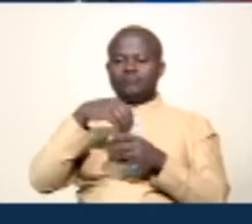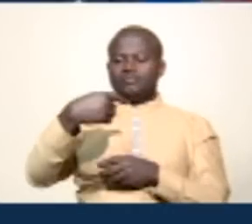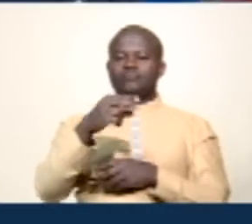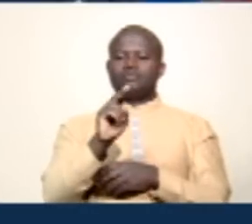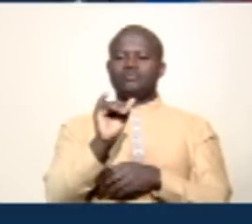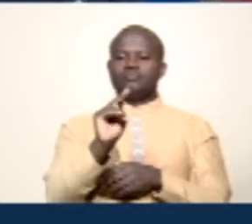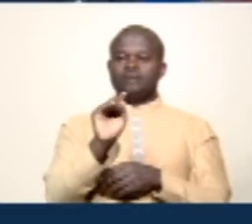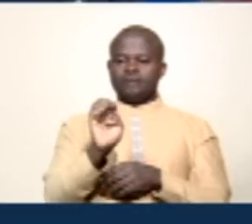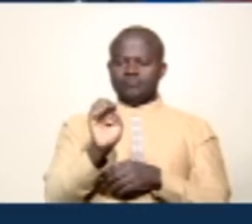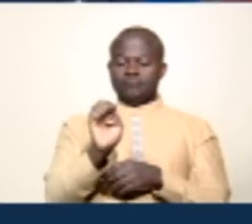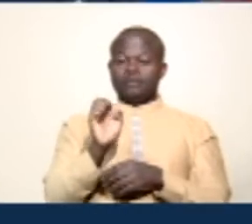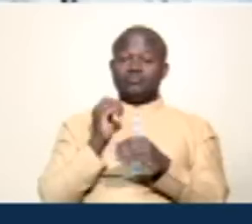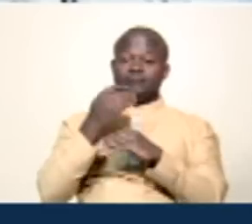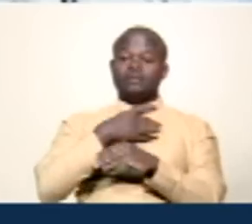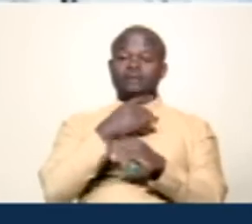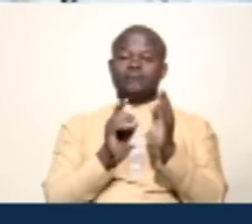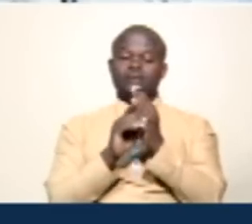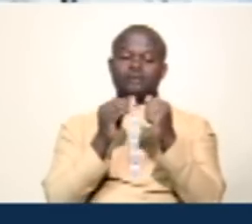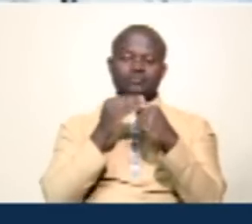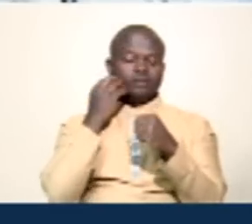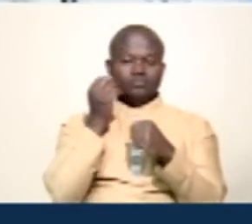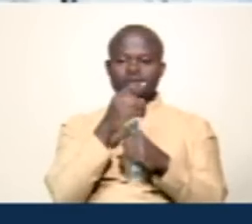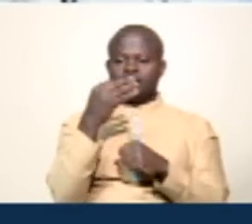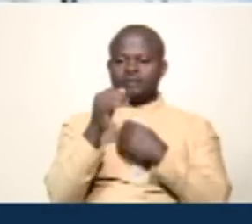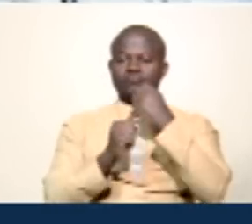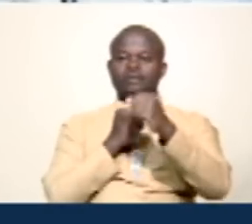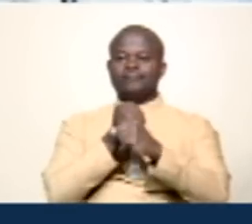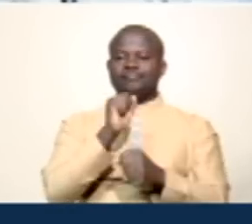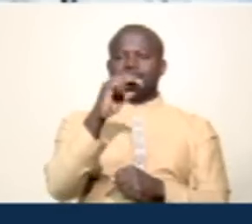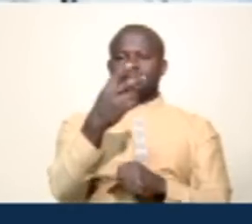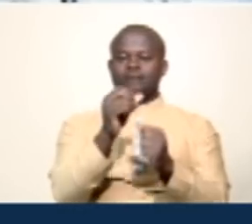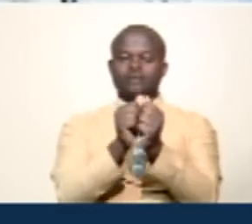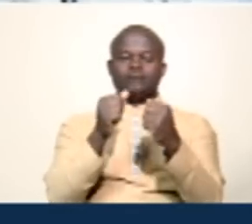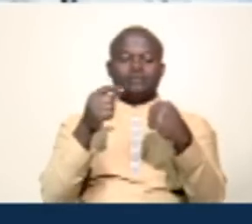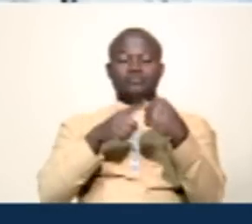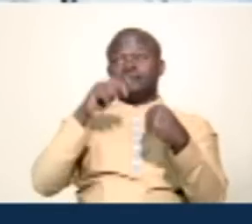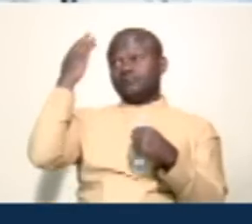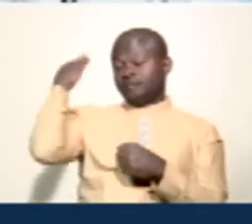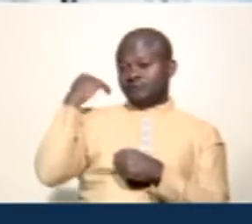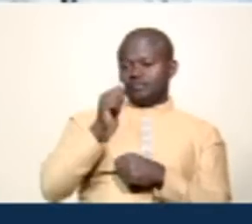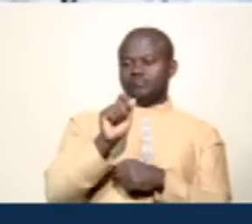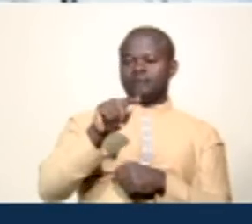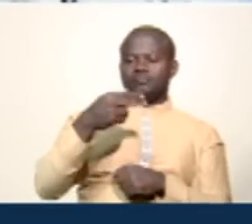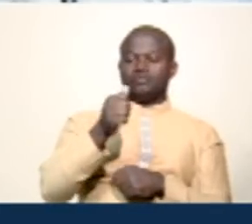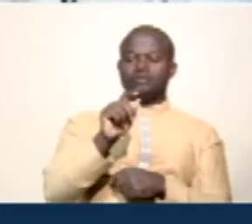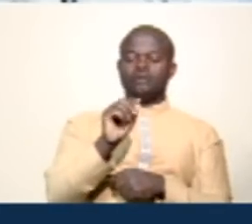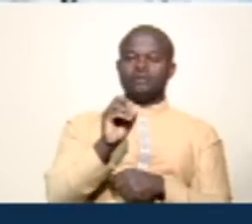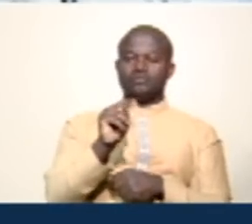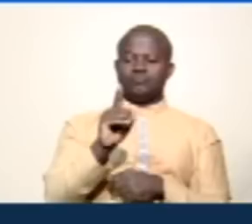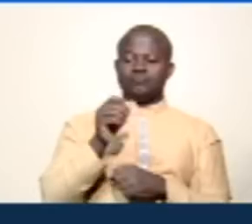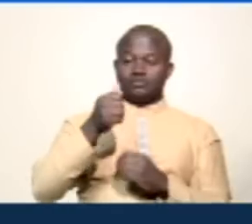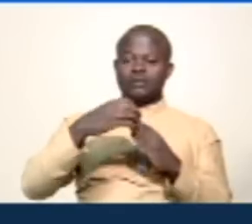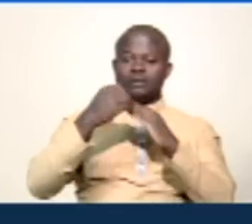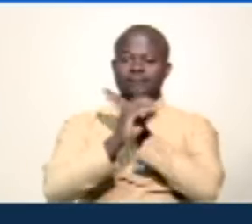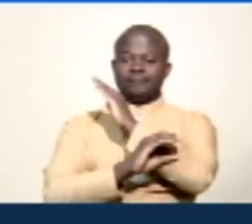Conakry nyuma y'uko y'urwo yahagiriye tariki 8 Werurwe 2016, icyo gihe Alpha Condé niwe wayoboraga igihugu cya Guinea.